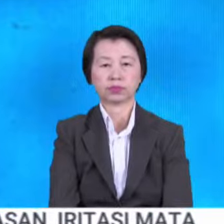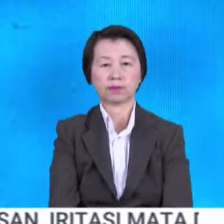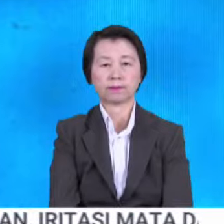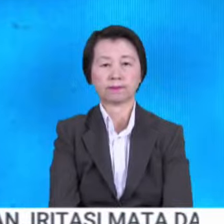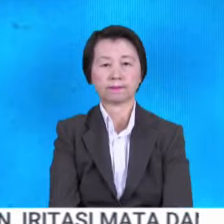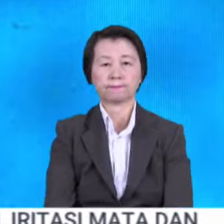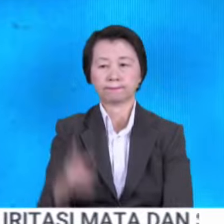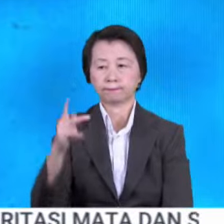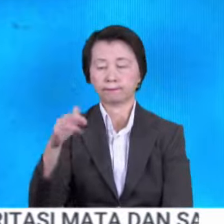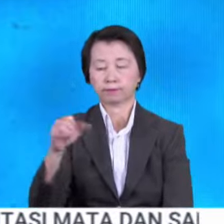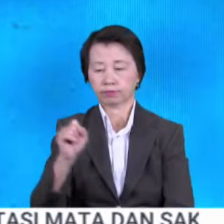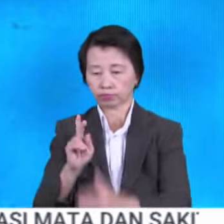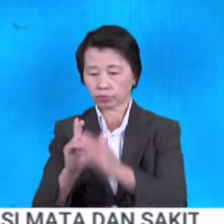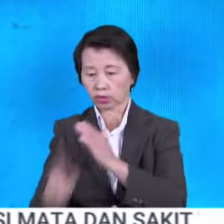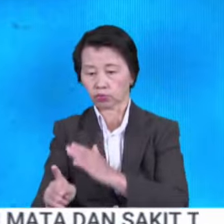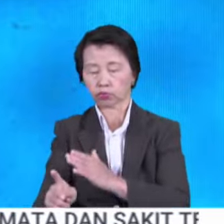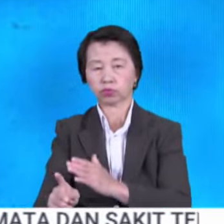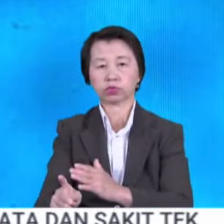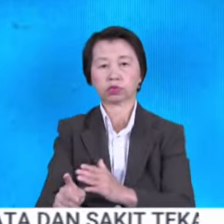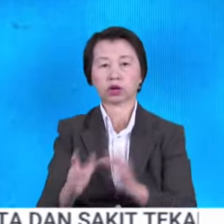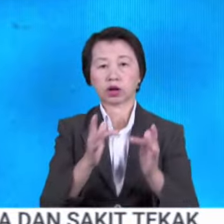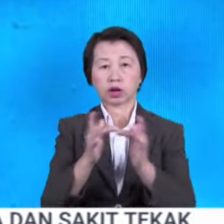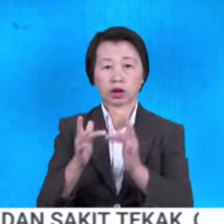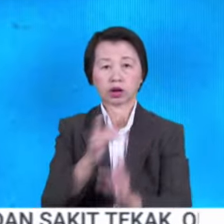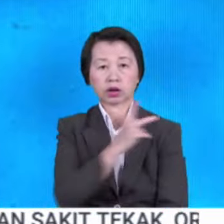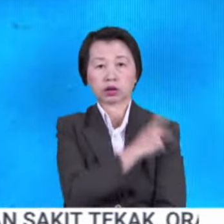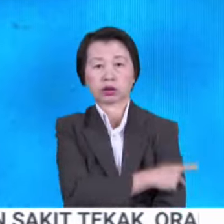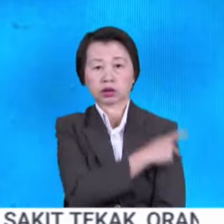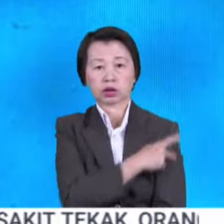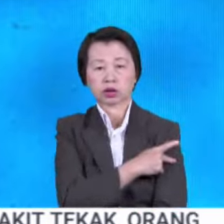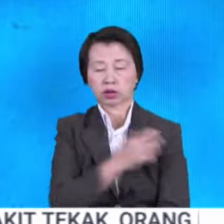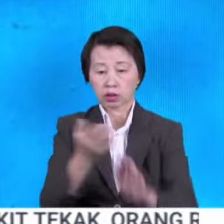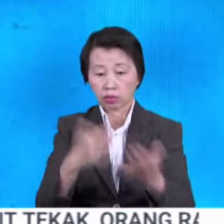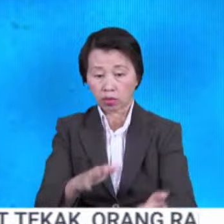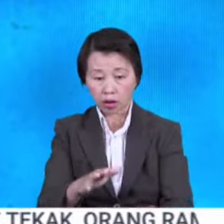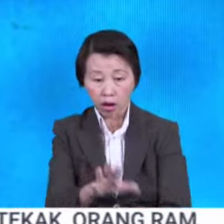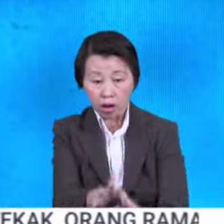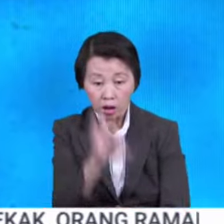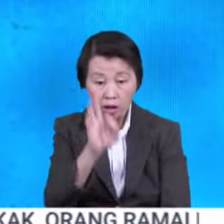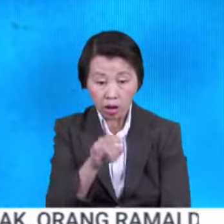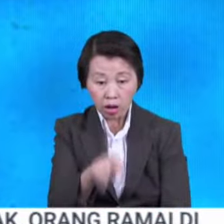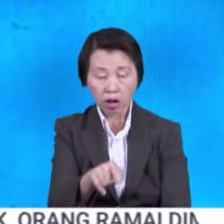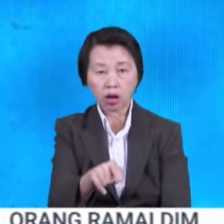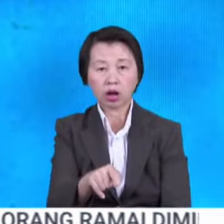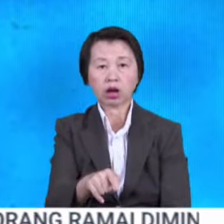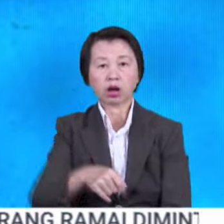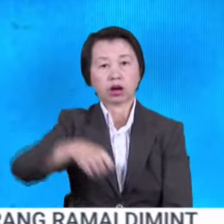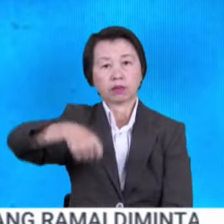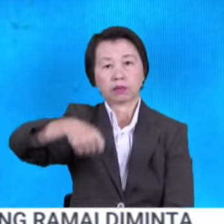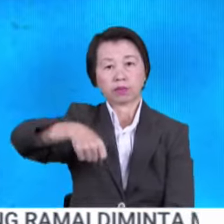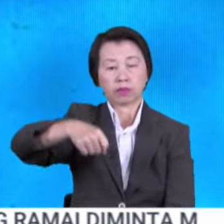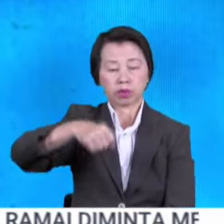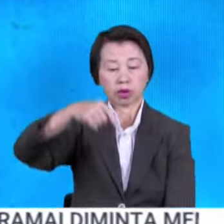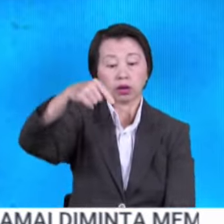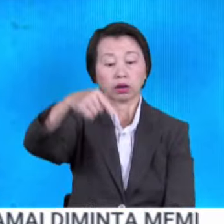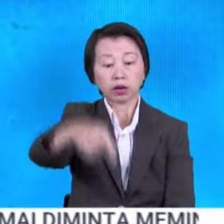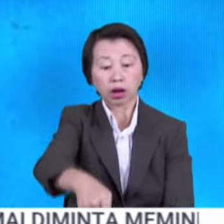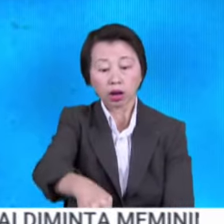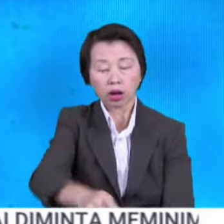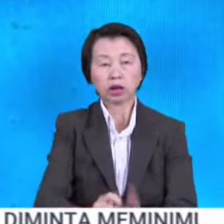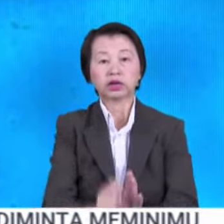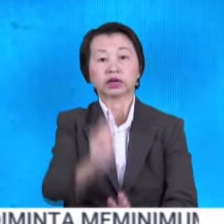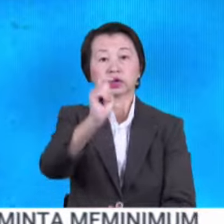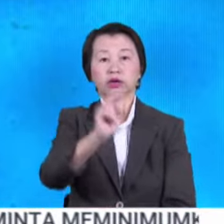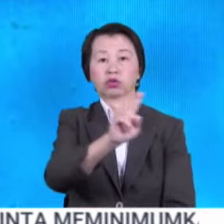case bunuh seorang pemilik rangkaian kini kesehatan yang mayatnya ditemukan dalam sebuah bagasi di gaung berketinggian